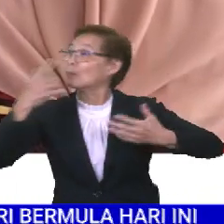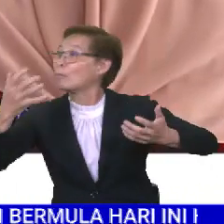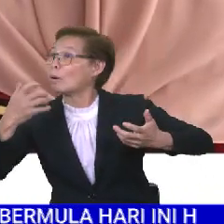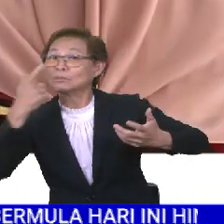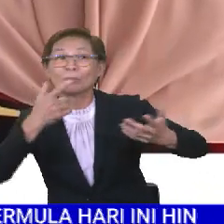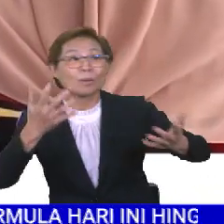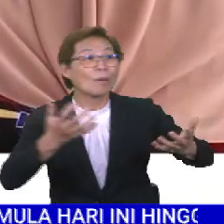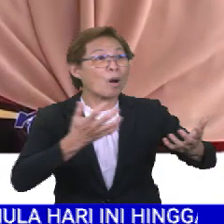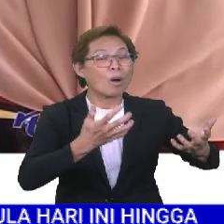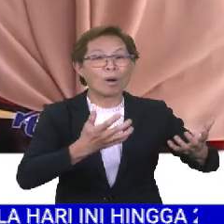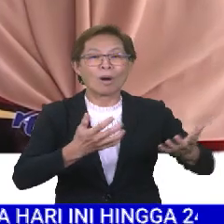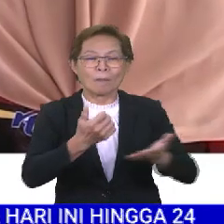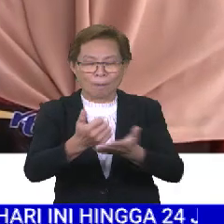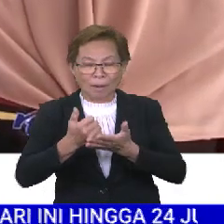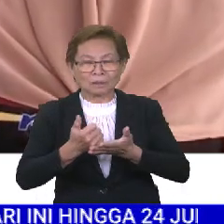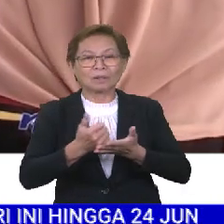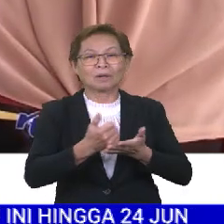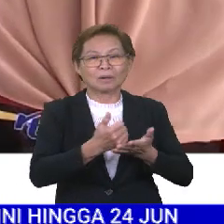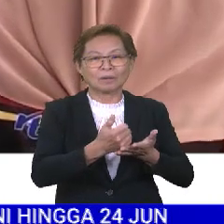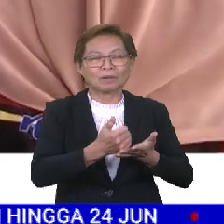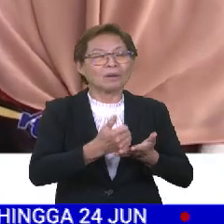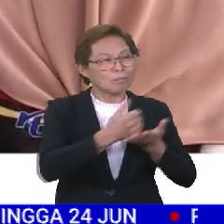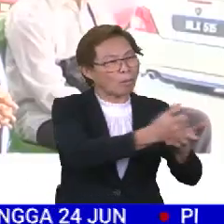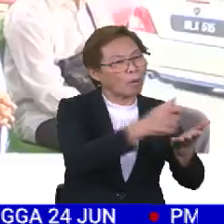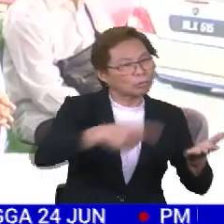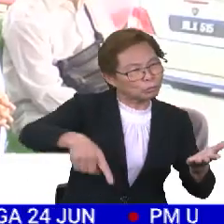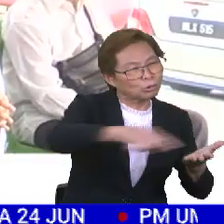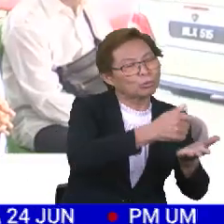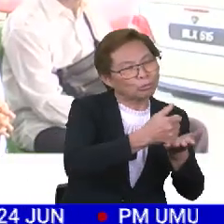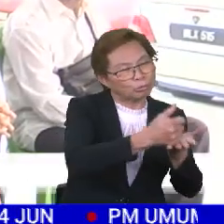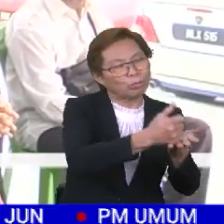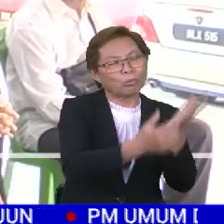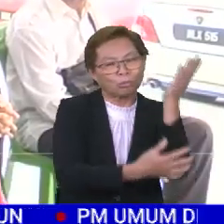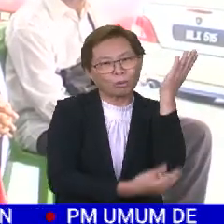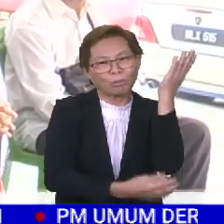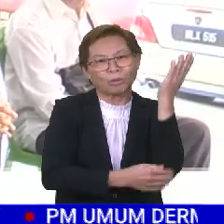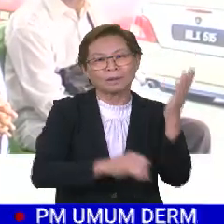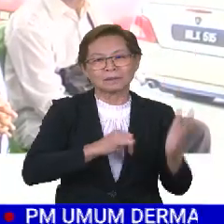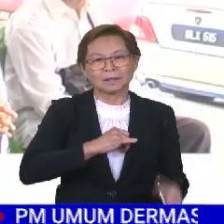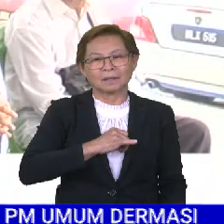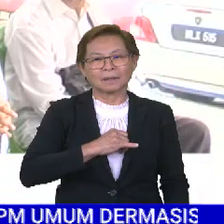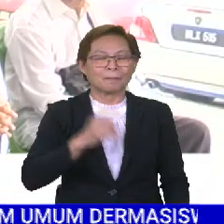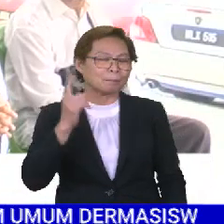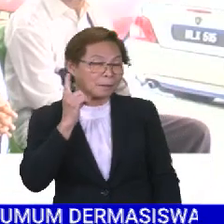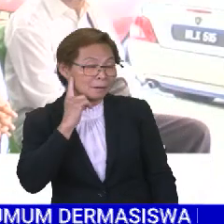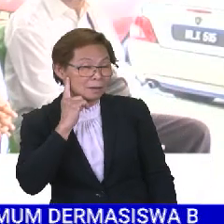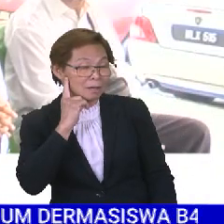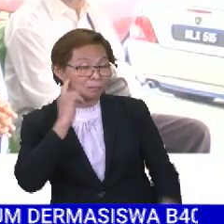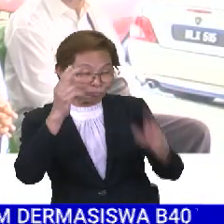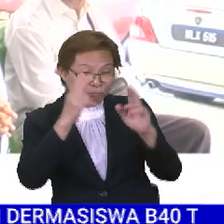boleh untuk membuat bantuan kepada orang-orang yang memerlukan, insyaAllah. Akak pendengar setia Selangor FM, terima